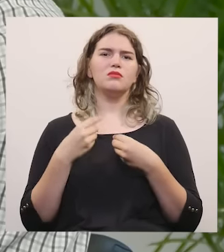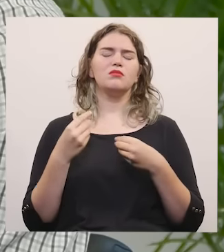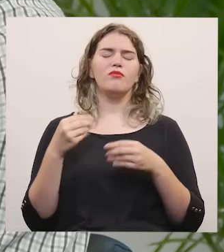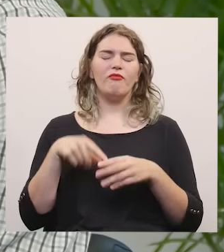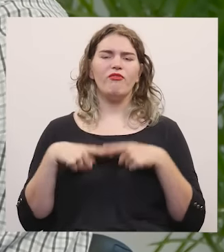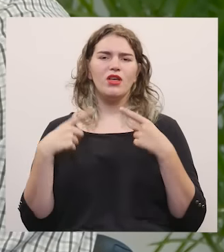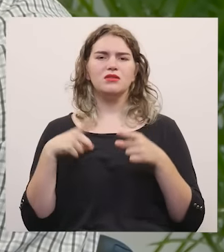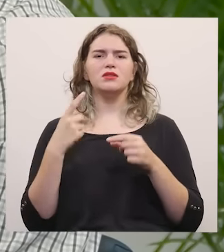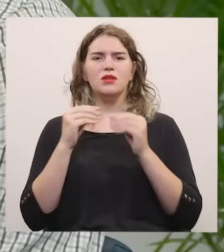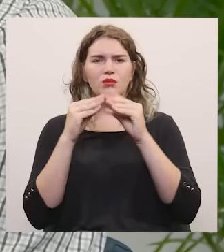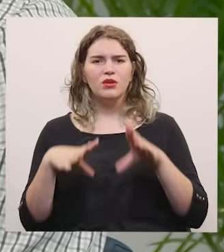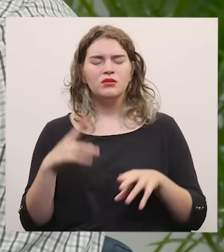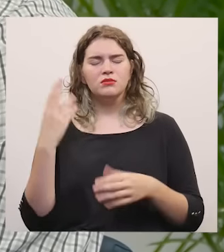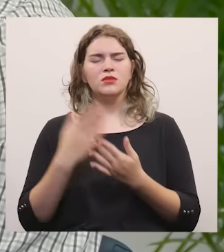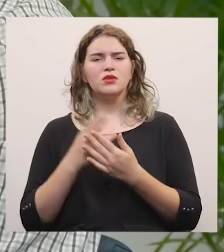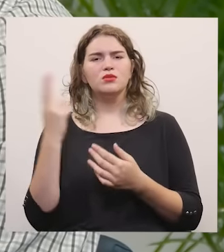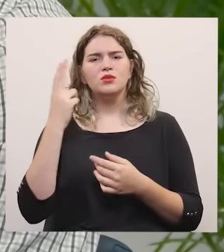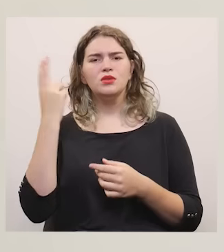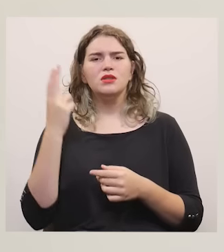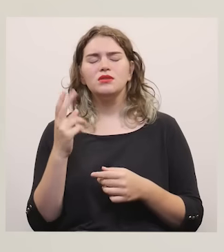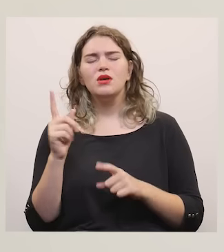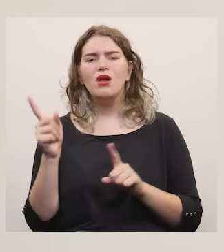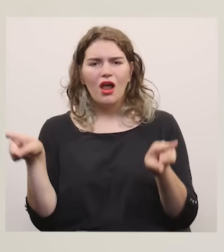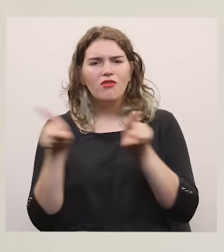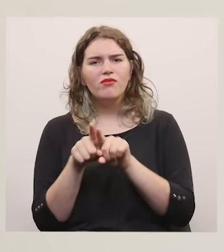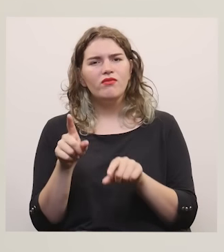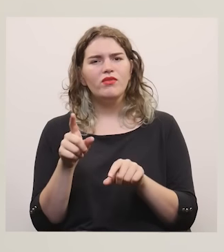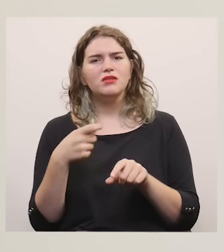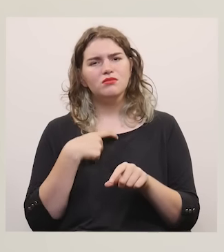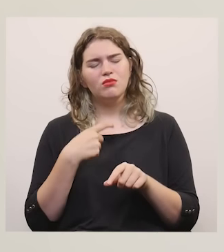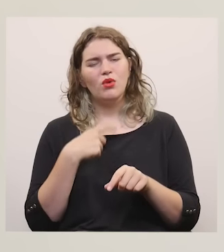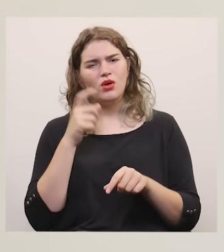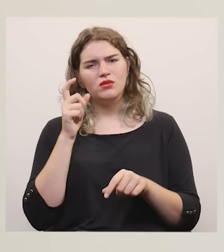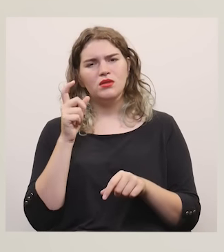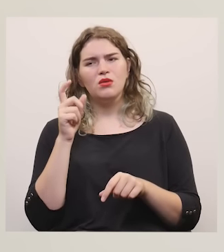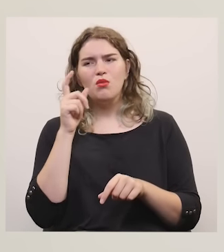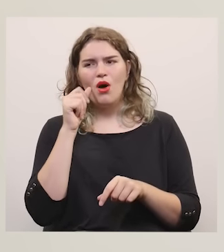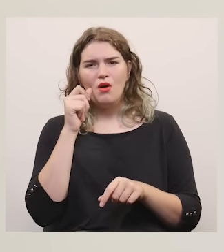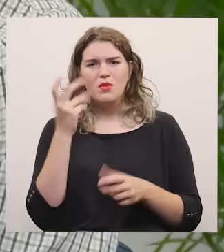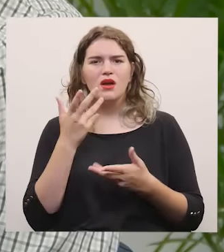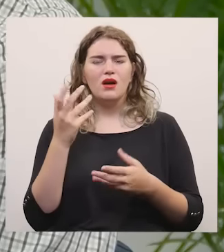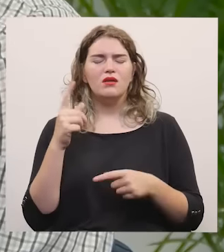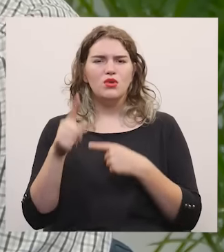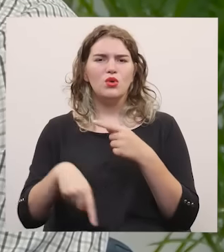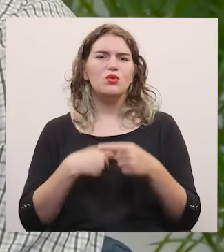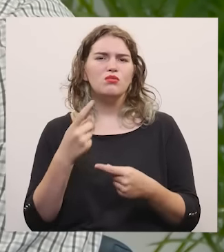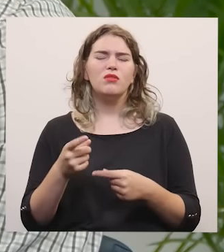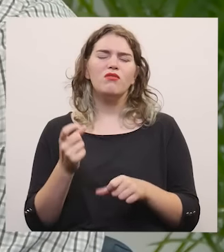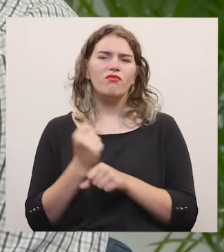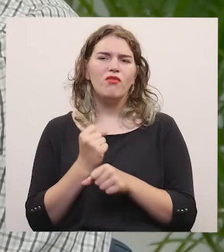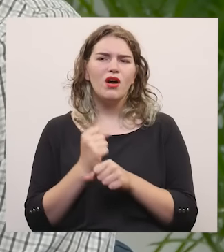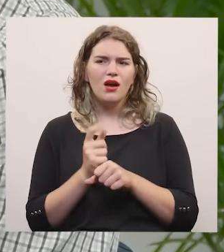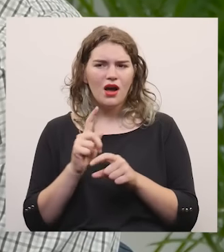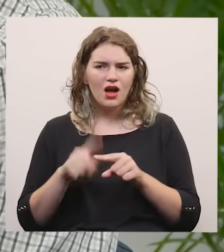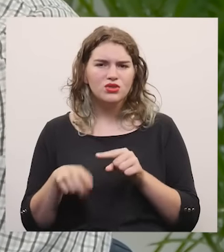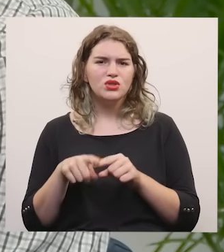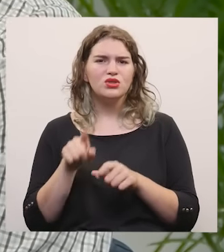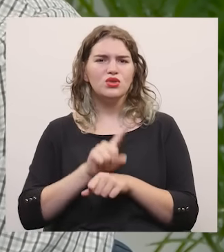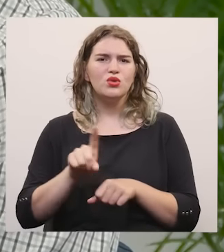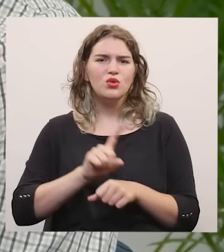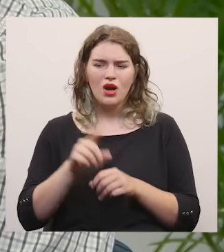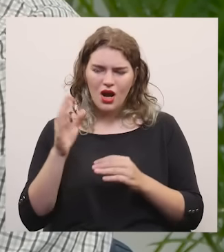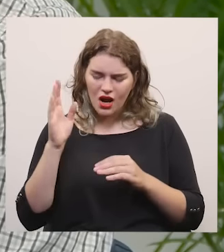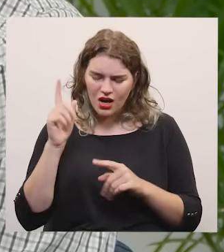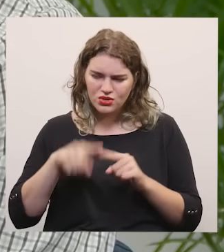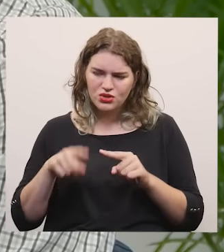este o binecuvântare de la Dumnezeu. Pentru că la fel de bine sunt atât de mulți oameni în această lume care fac exact același lucru, au